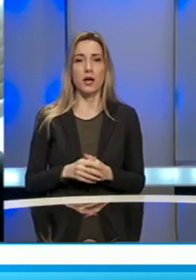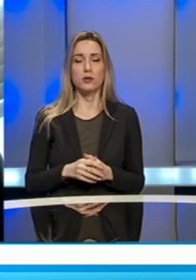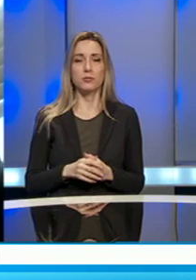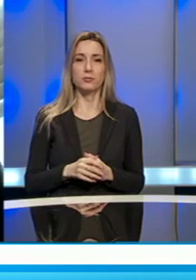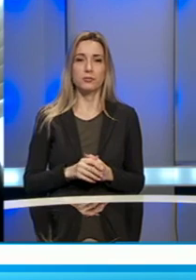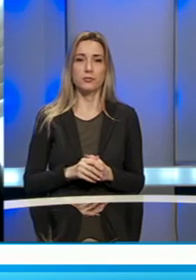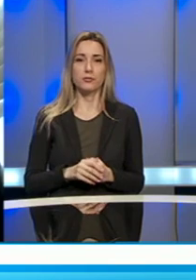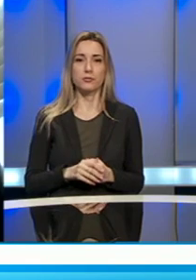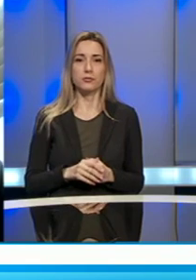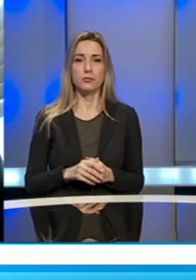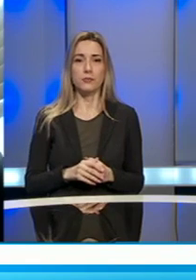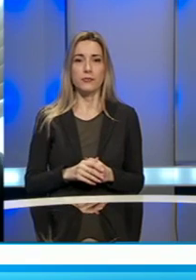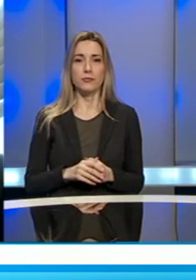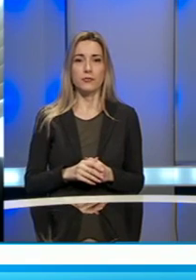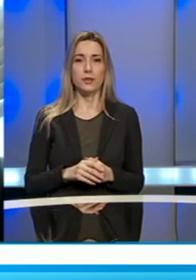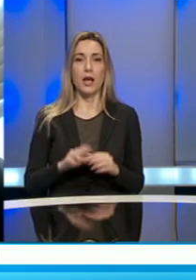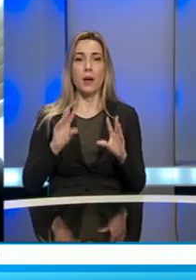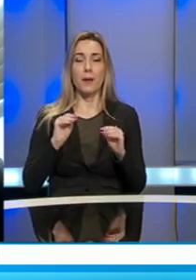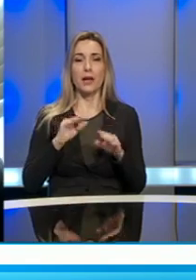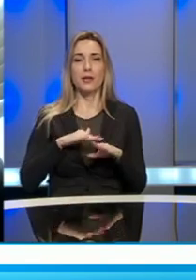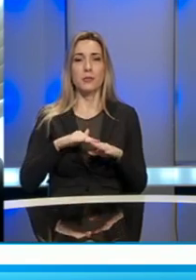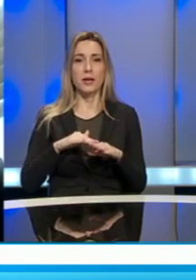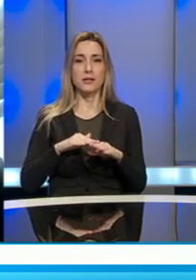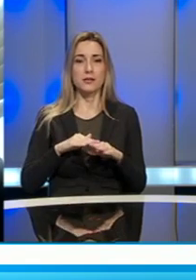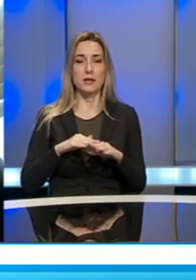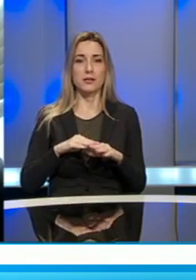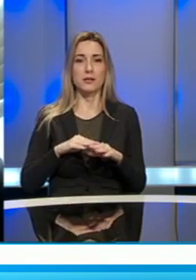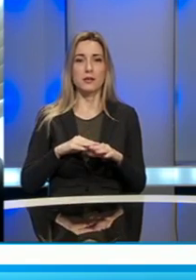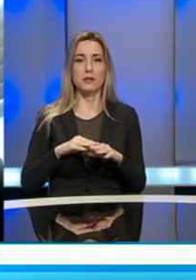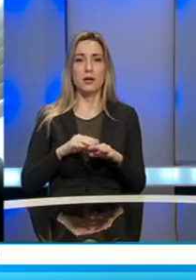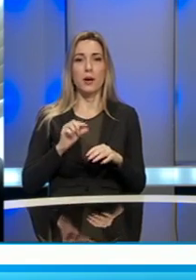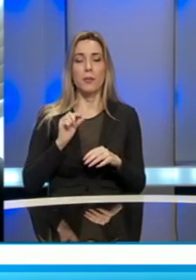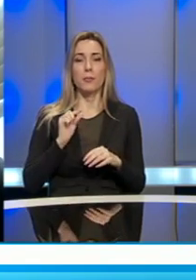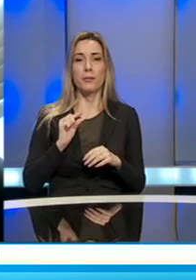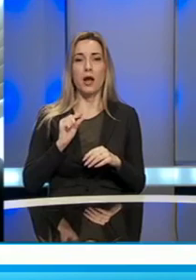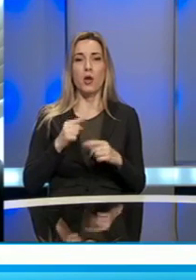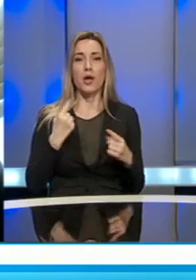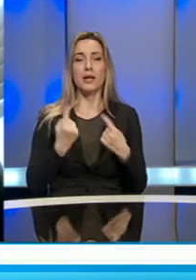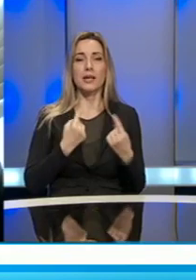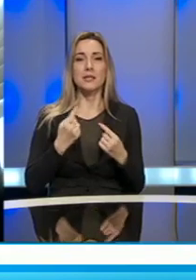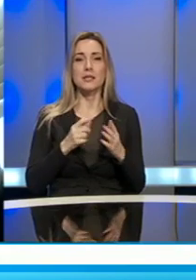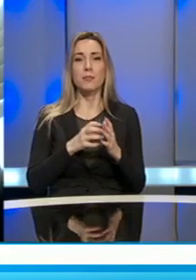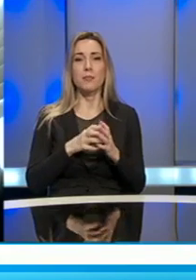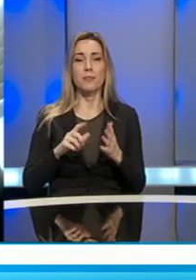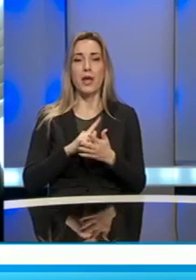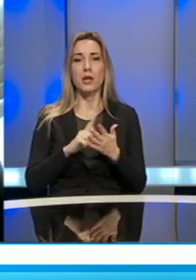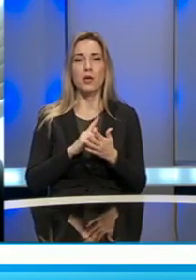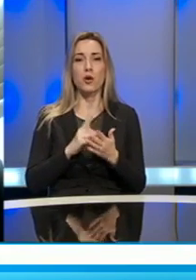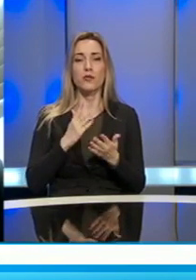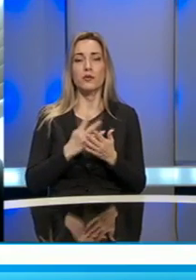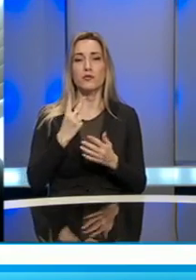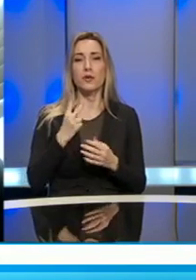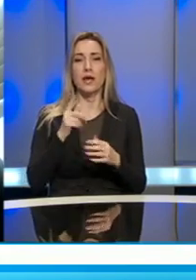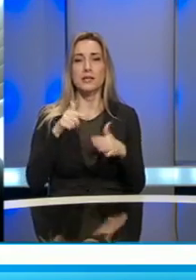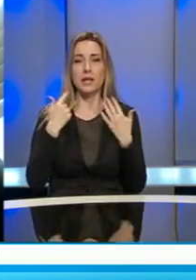Ovako, obzirom da je mart mjesec, da je, da kažem, ovaj krizni period iza nas tek dvije sedmice